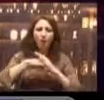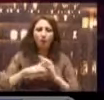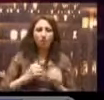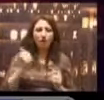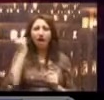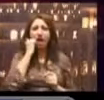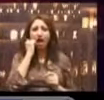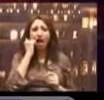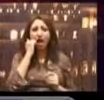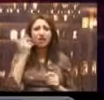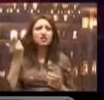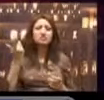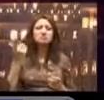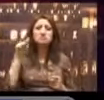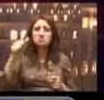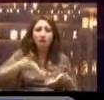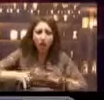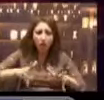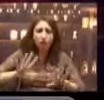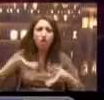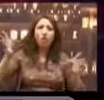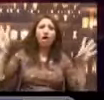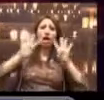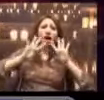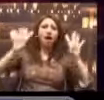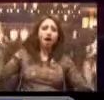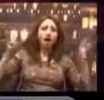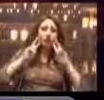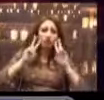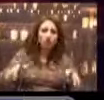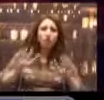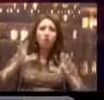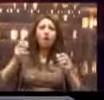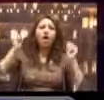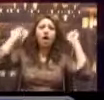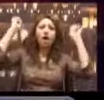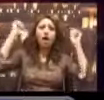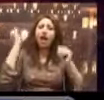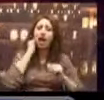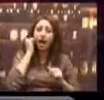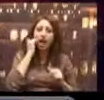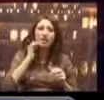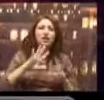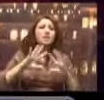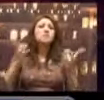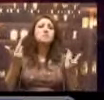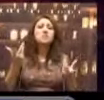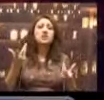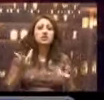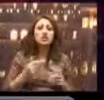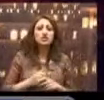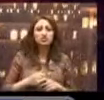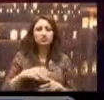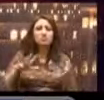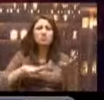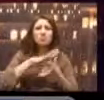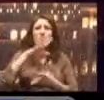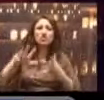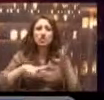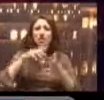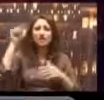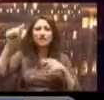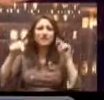اهلي؟ موقف جماهير الاهلي ولا موقف التراز الاهلي ولا موقف ادارة الاهلي ولا موقف لعيبة الاهلي؟ ولا في تخبط